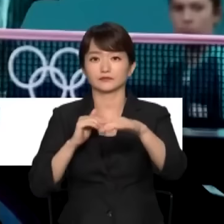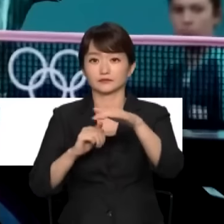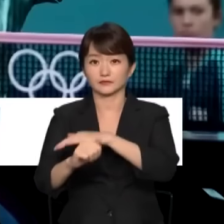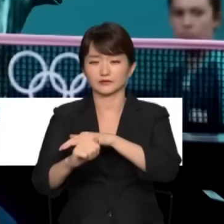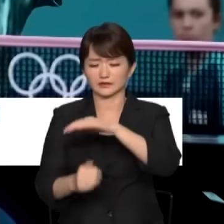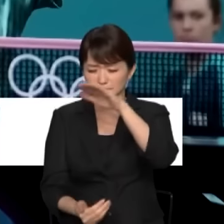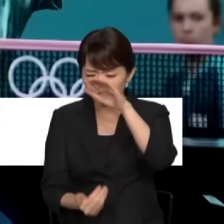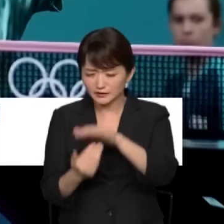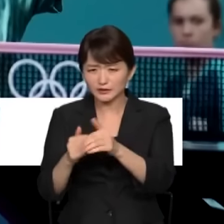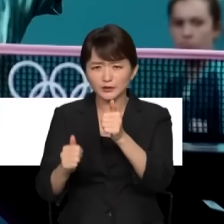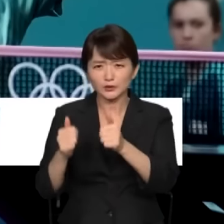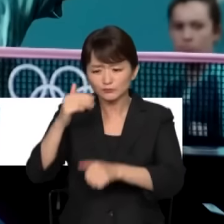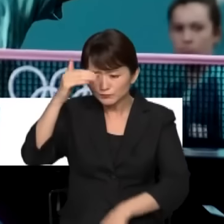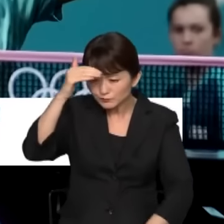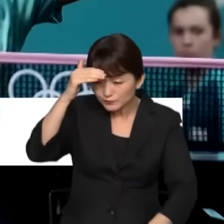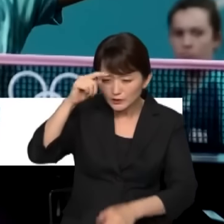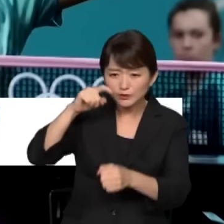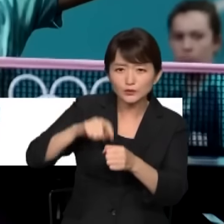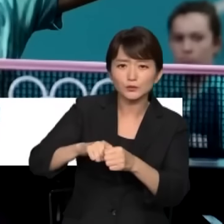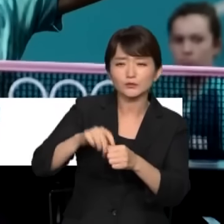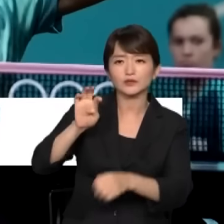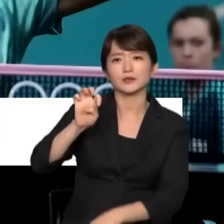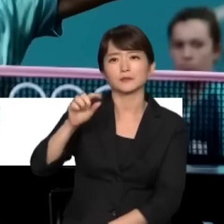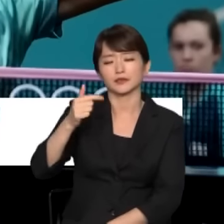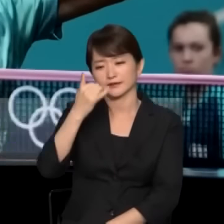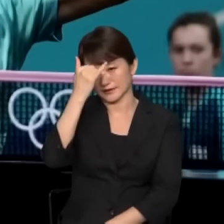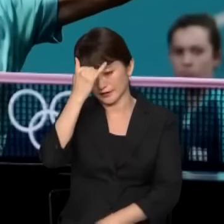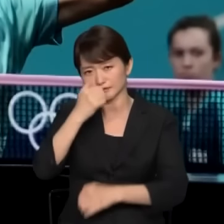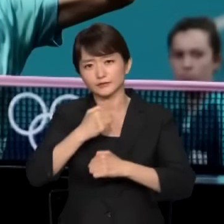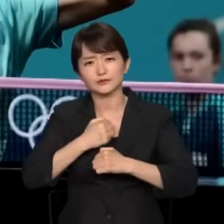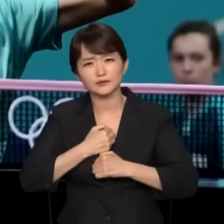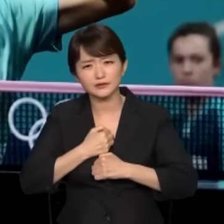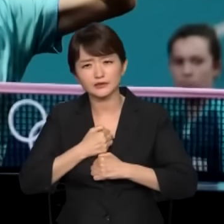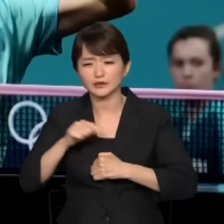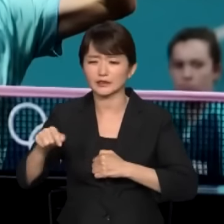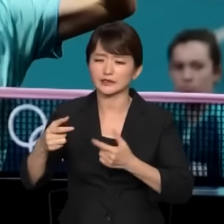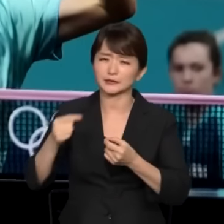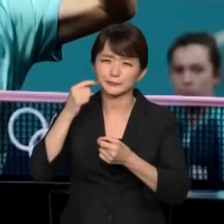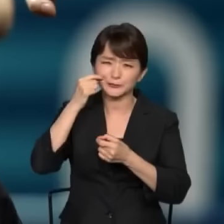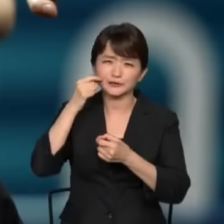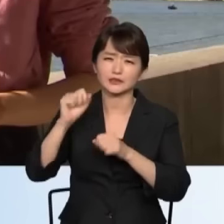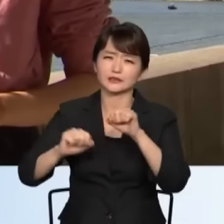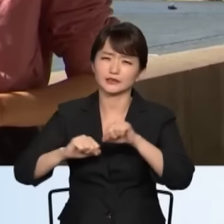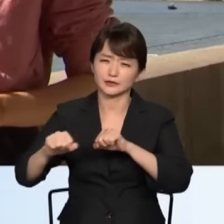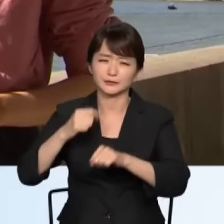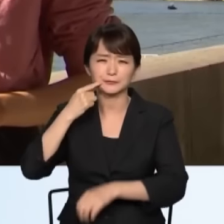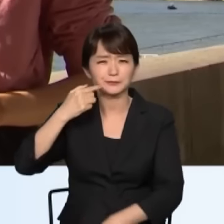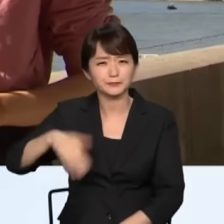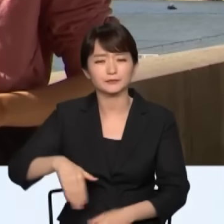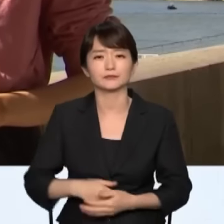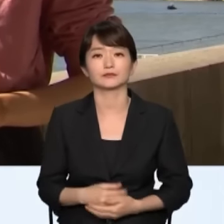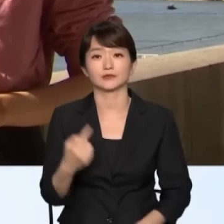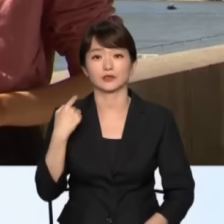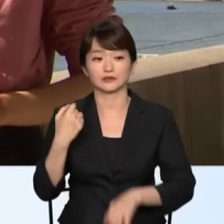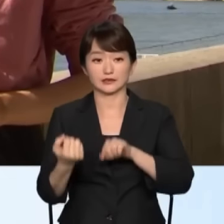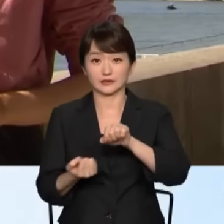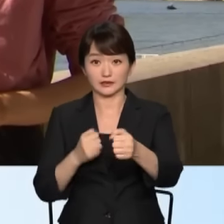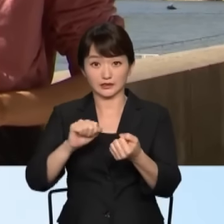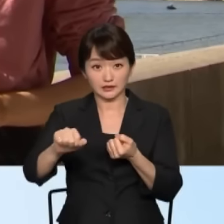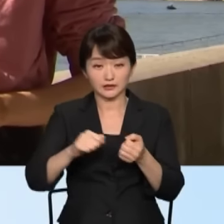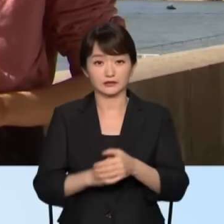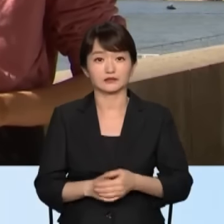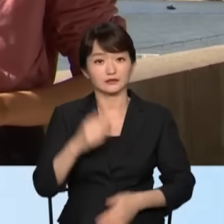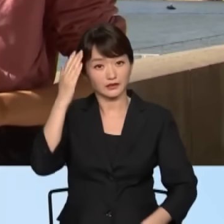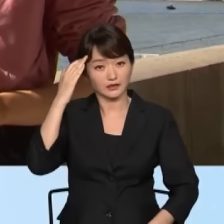선수들의 최고의 경기를 보기 위해선 팬들도 매너를 지켜야 하는데 아쉬운 모습입니다. 네, 그리고 어제 태권도에서는 우리